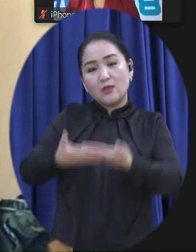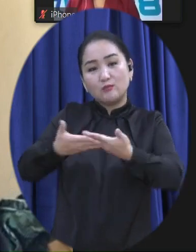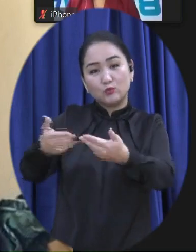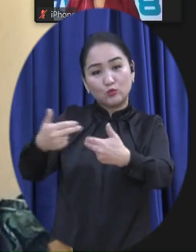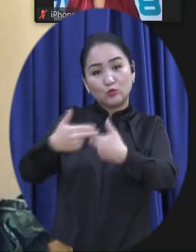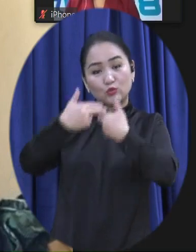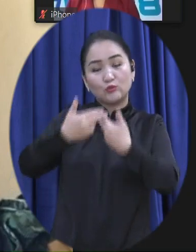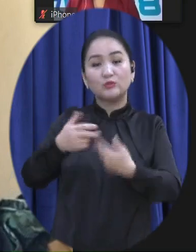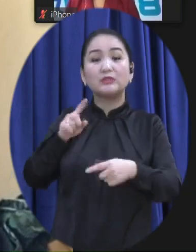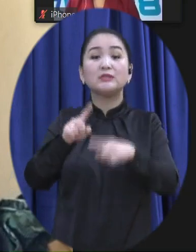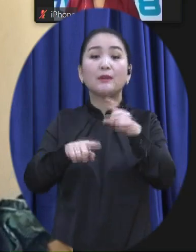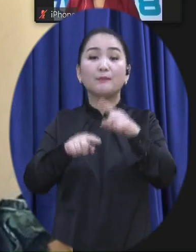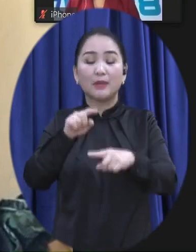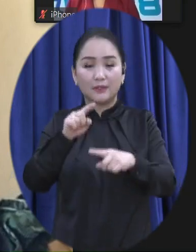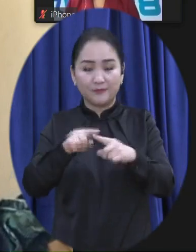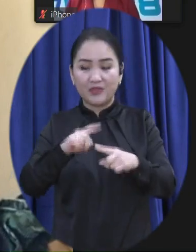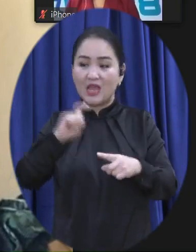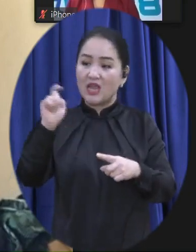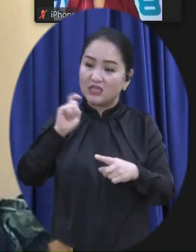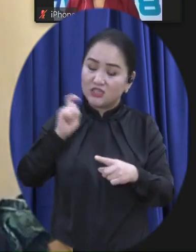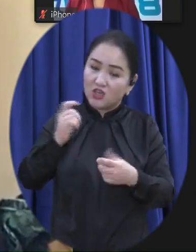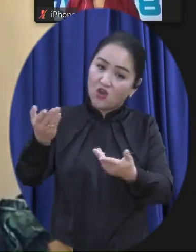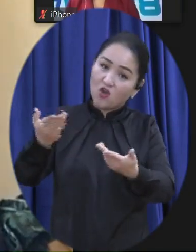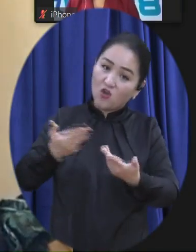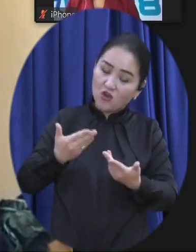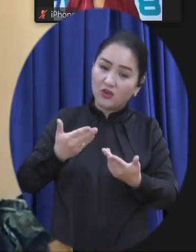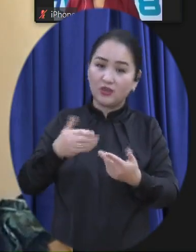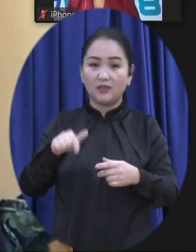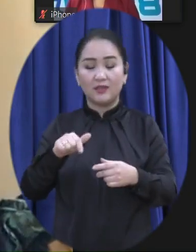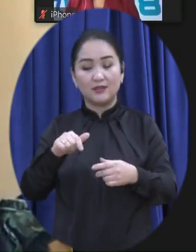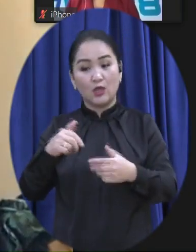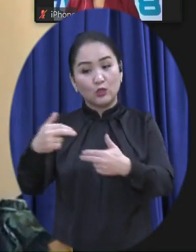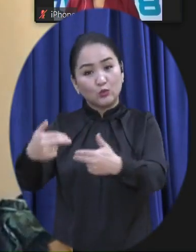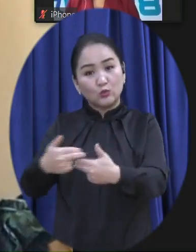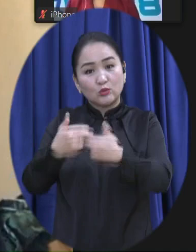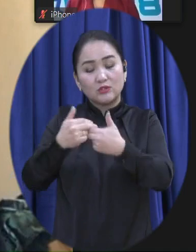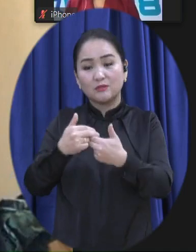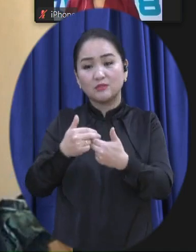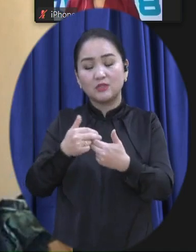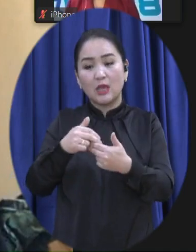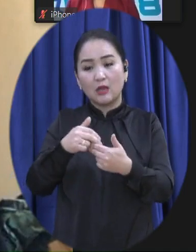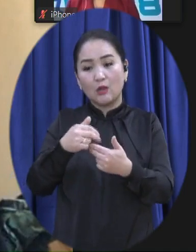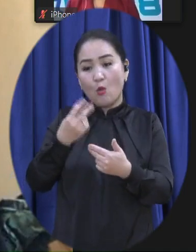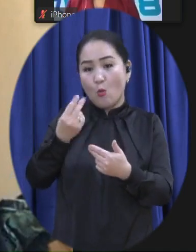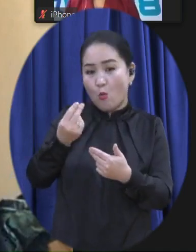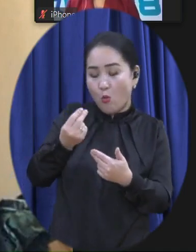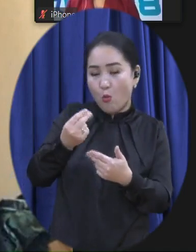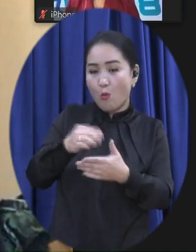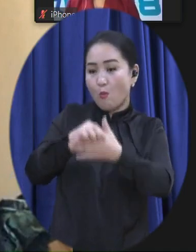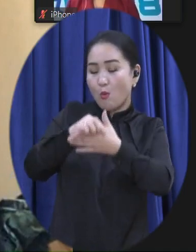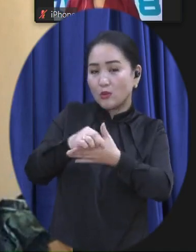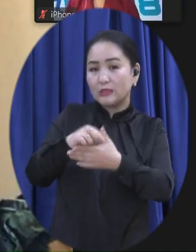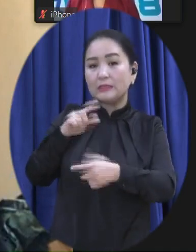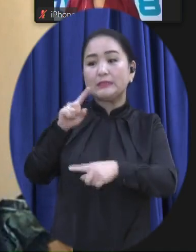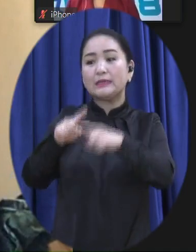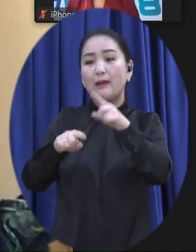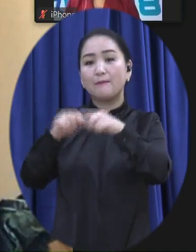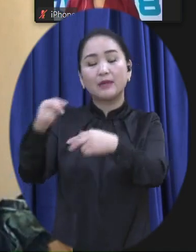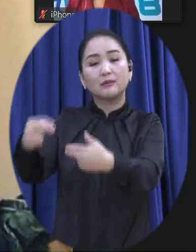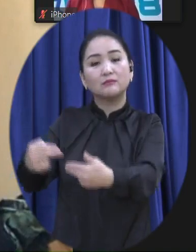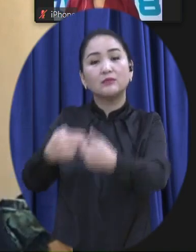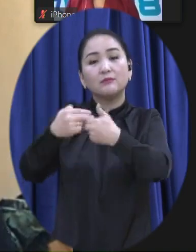үзүүлэх гэж байгаа юм бол за хэзээ орж ирэх үе энэ тусламж дэмжлэг нь одоо хэр бодтой дэмжлэг болох вэ? Энэ дээр бас та